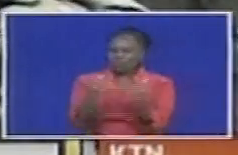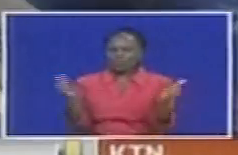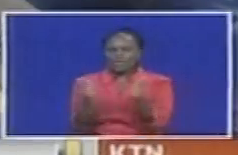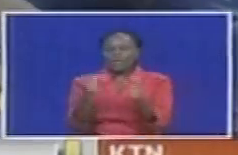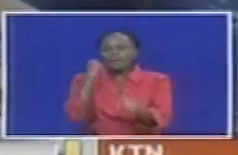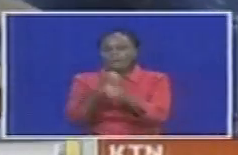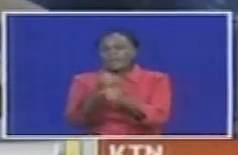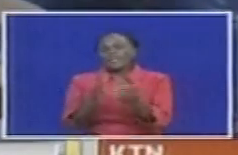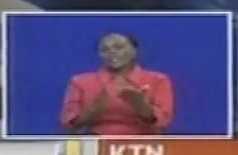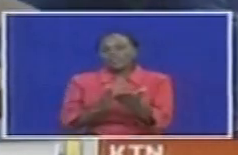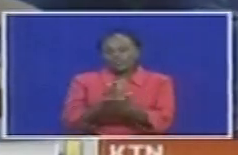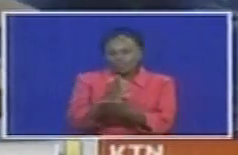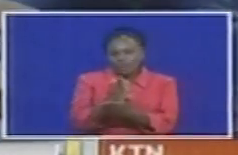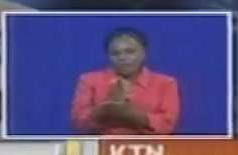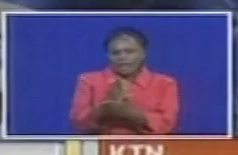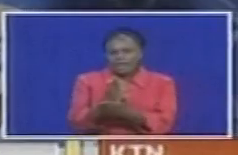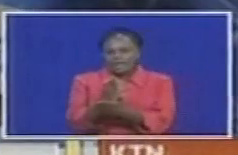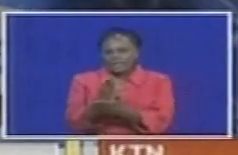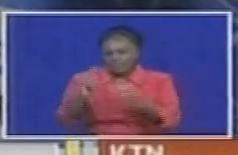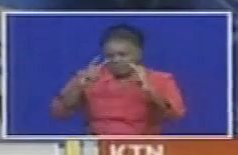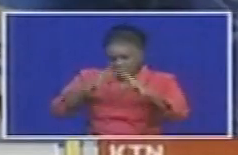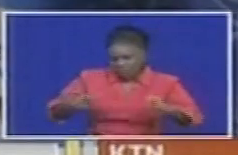that they screen